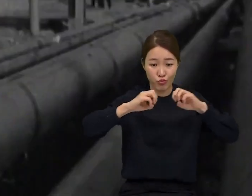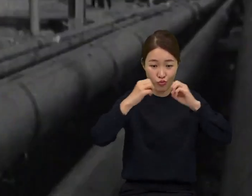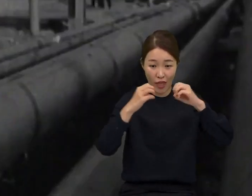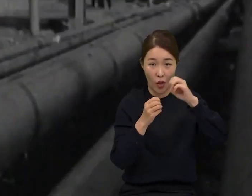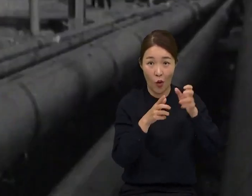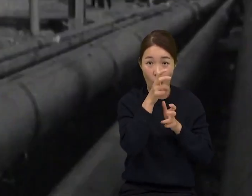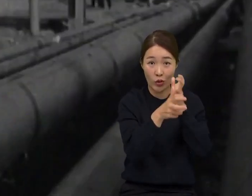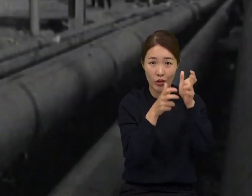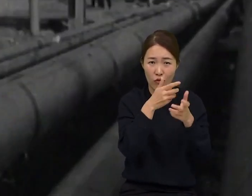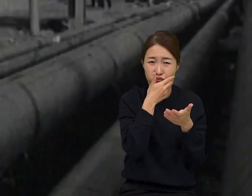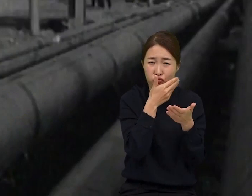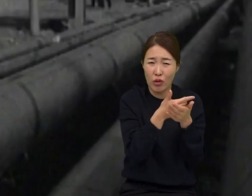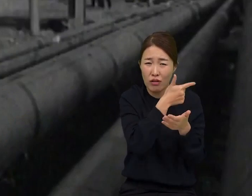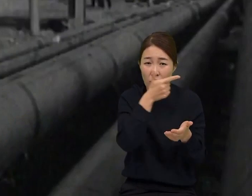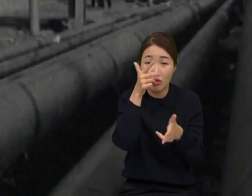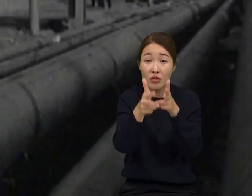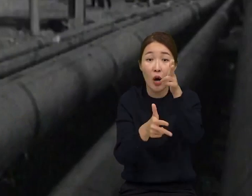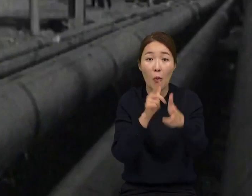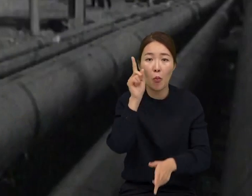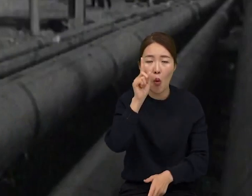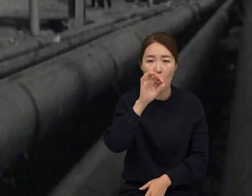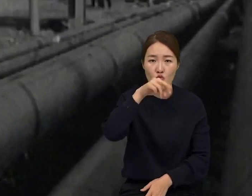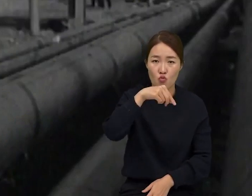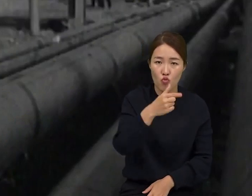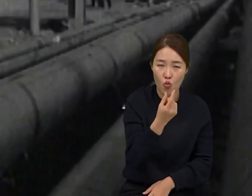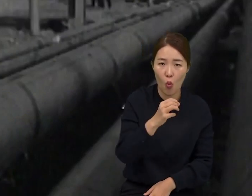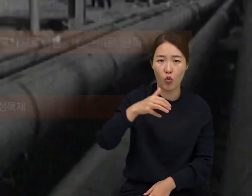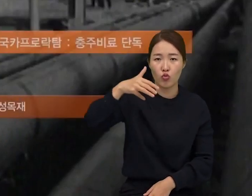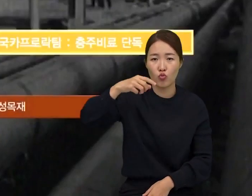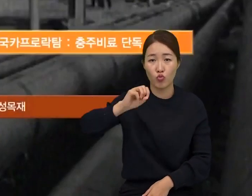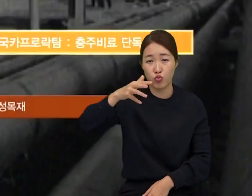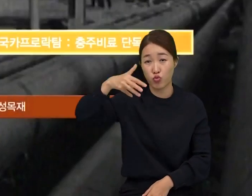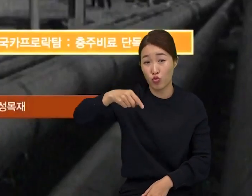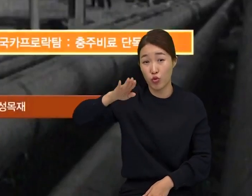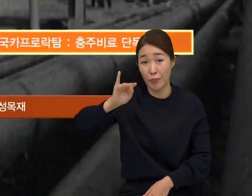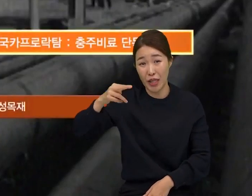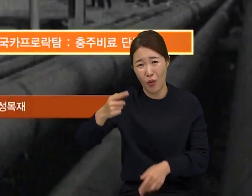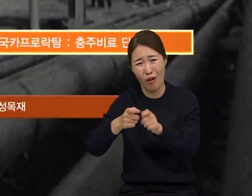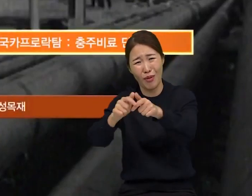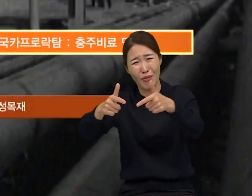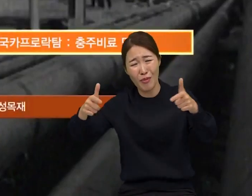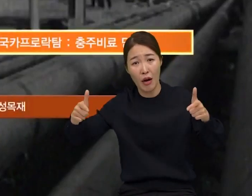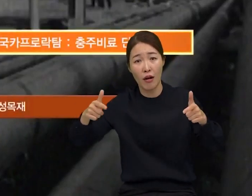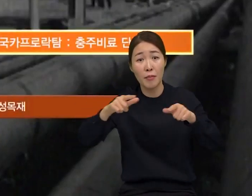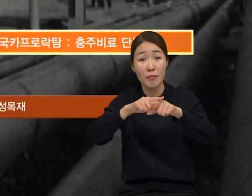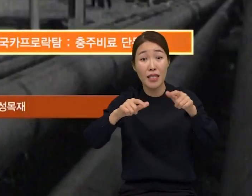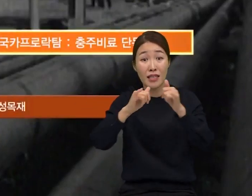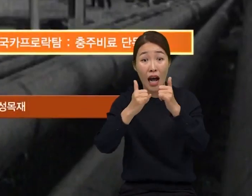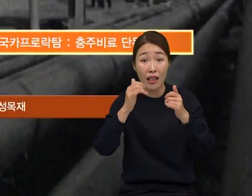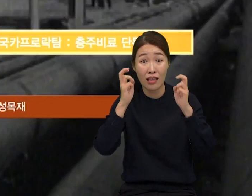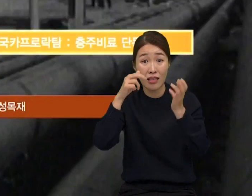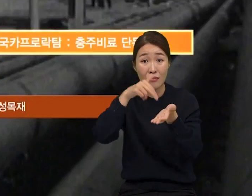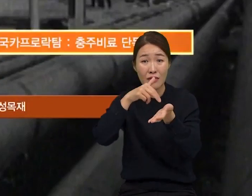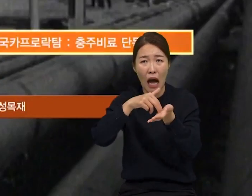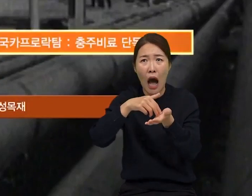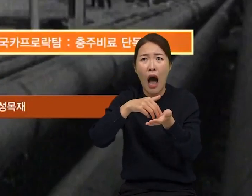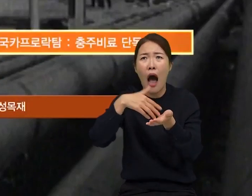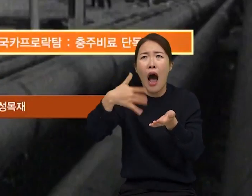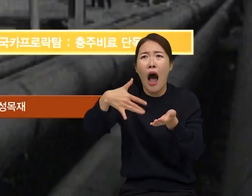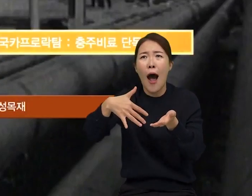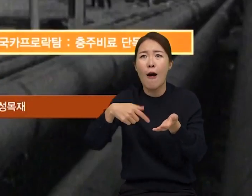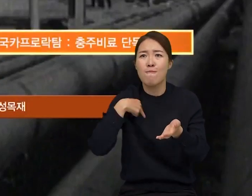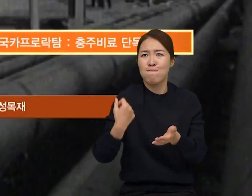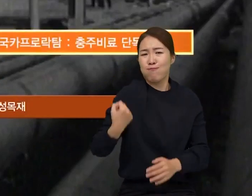등 중요한 대규모 사업은 유공과 충주 비료 등의 공기업에 맡겼다. 아직 민간 기업은 이를 감당할 수